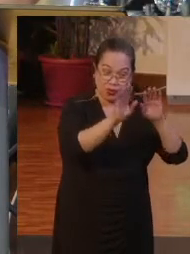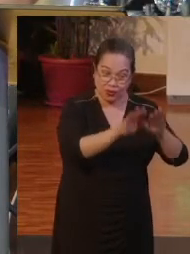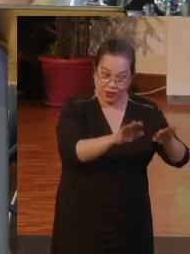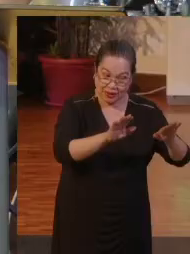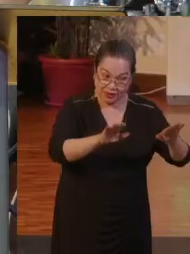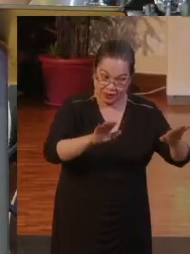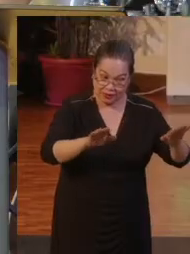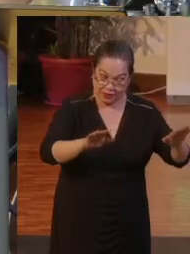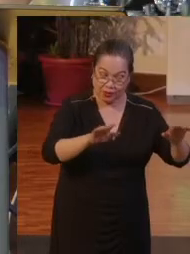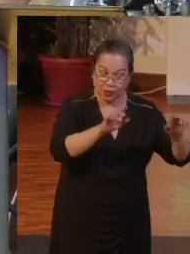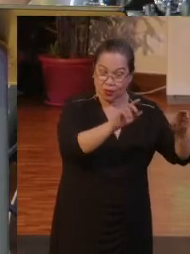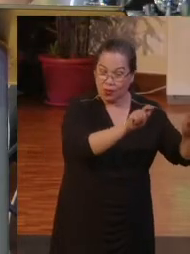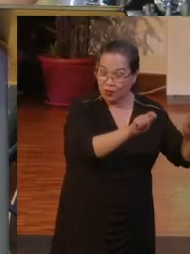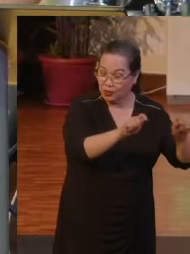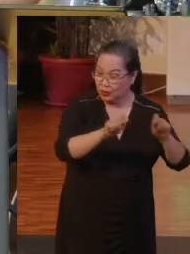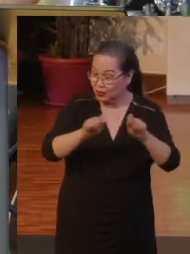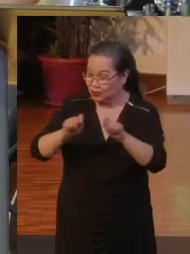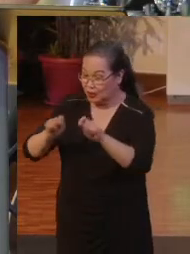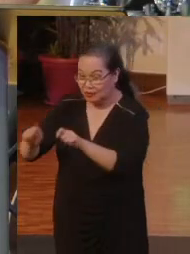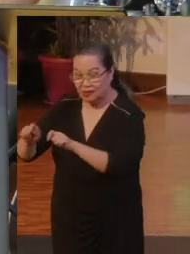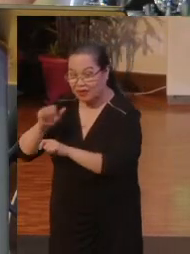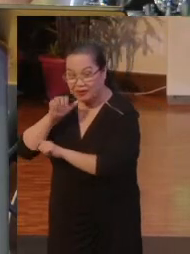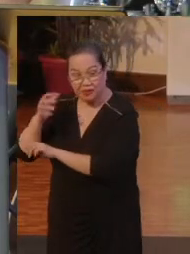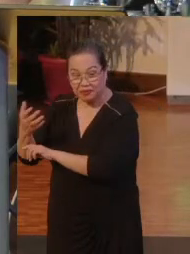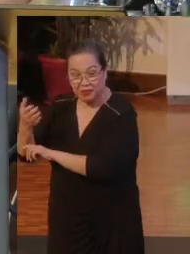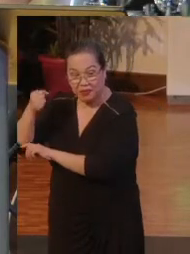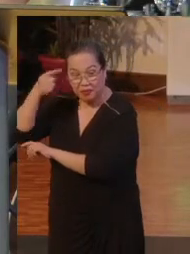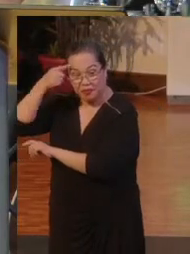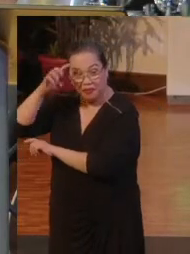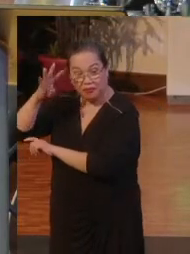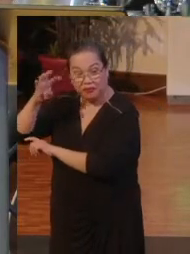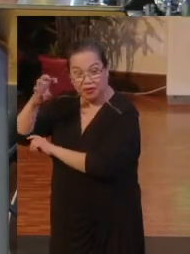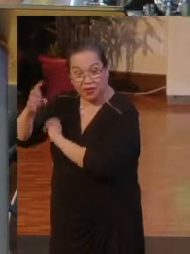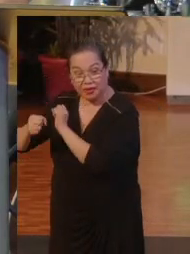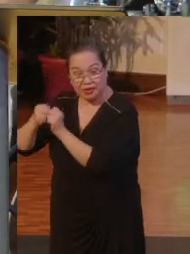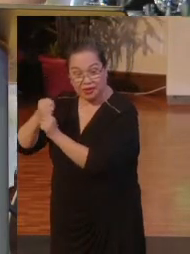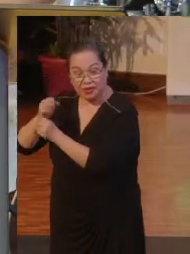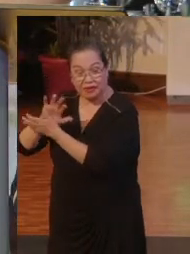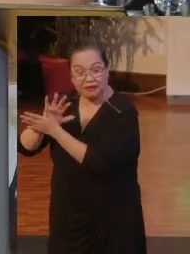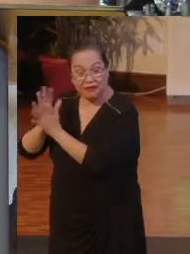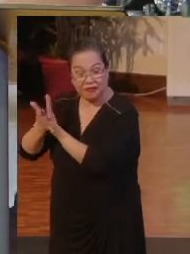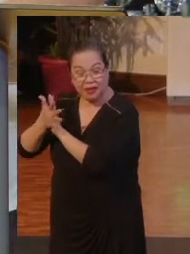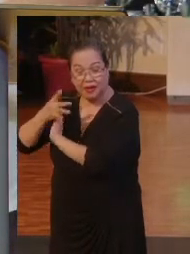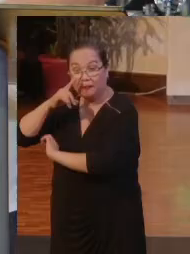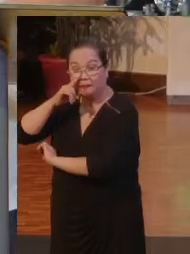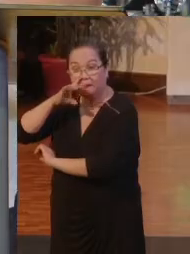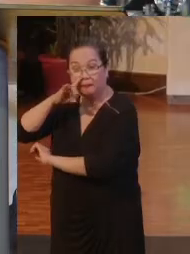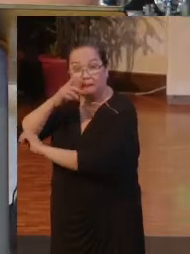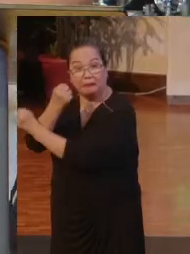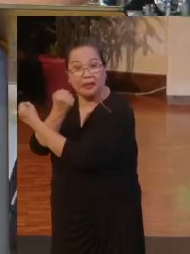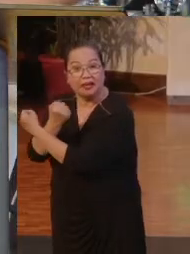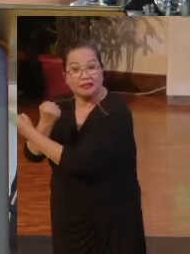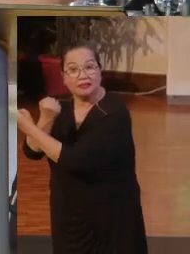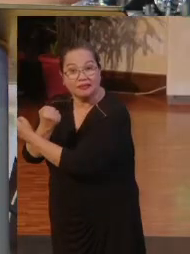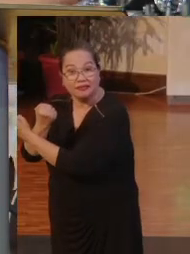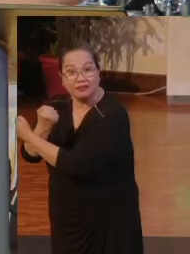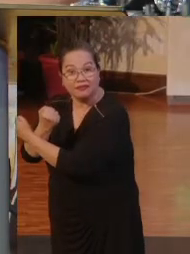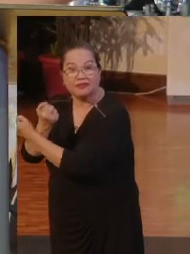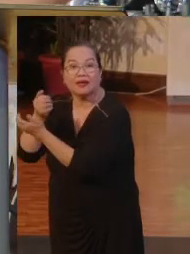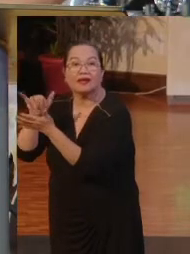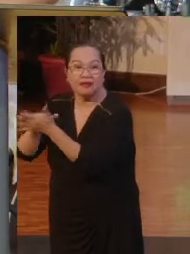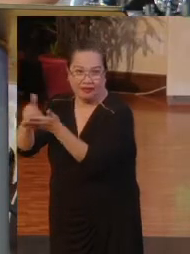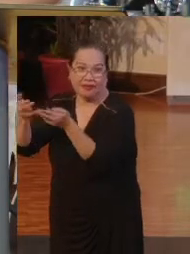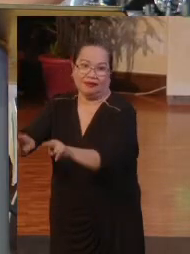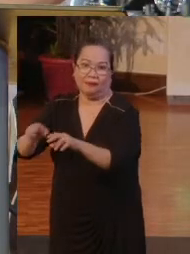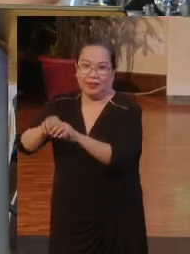ay mapupunta sa isang bayan na hindi kanila for 400 years at sila ay aalipinin. At gayon nga nangyari sa kanila